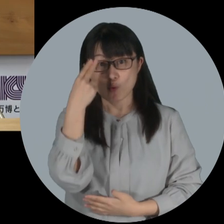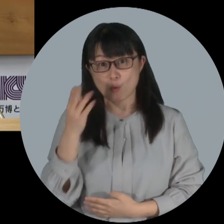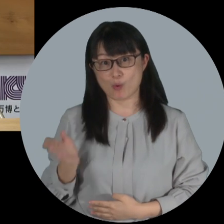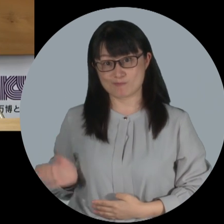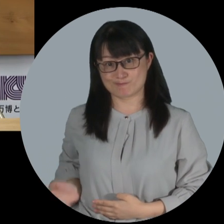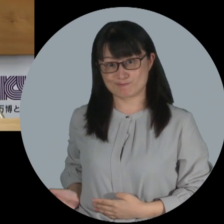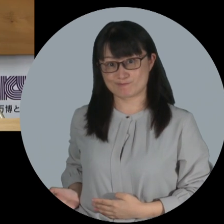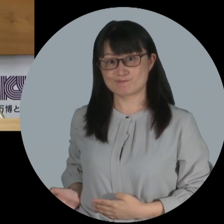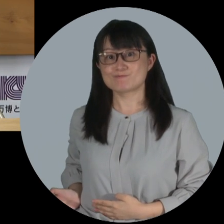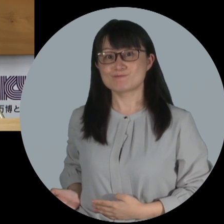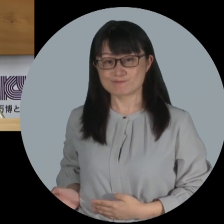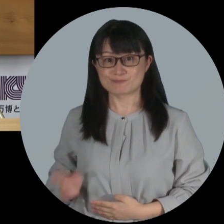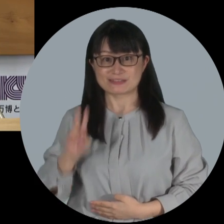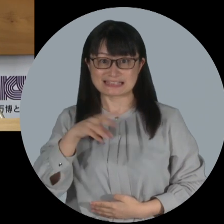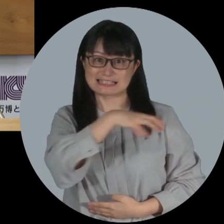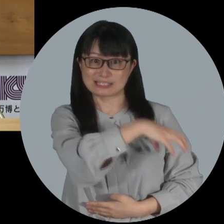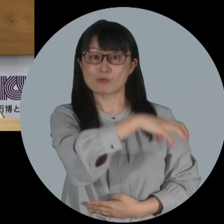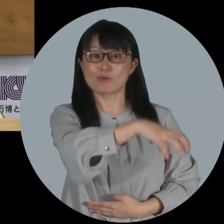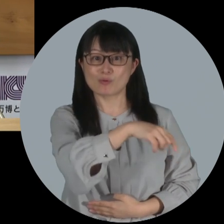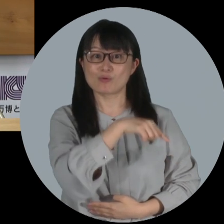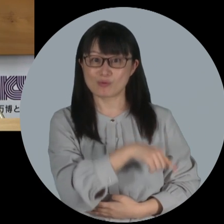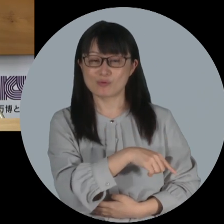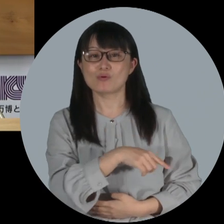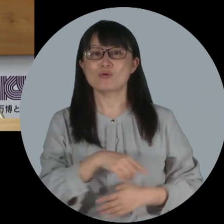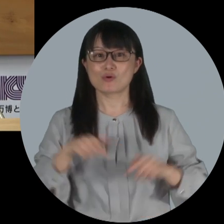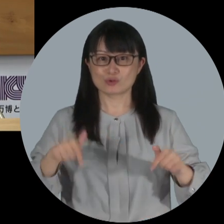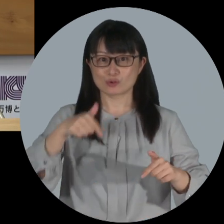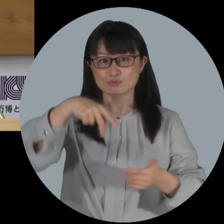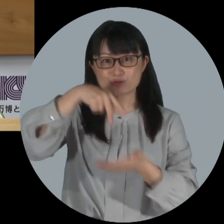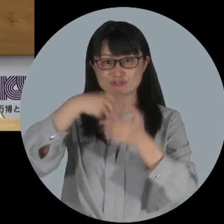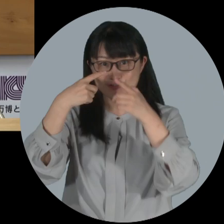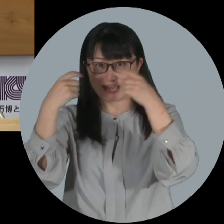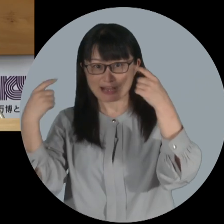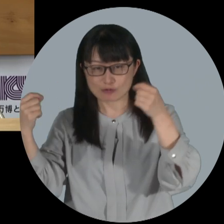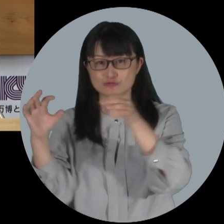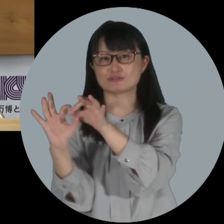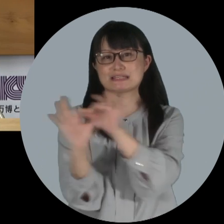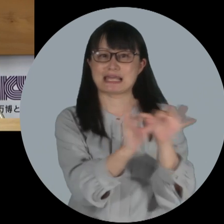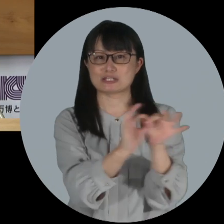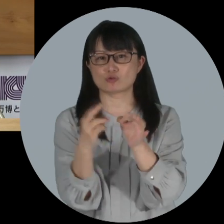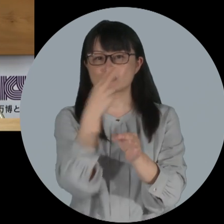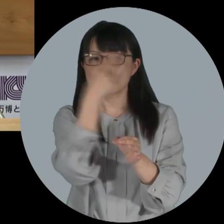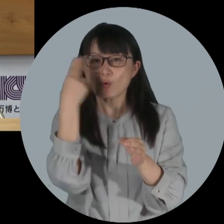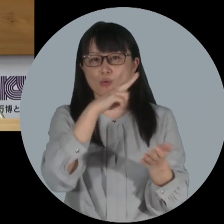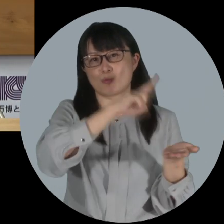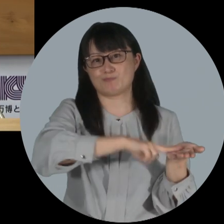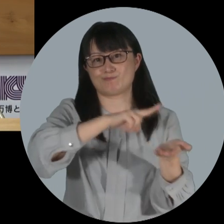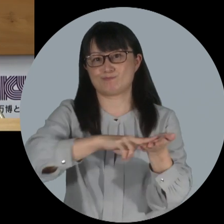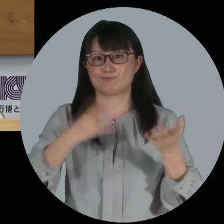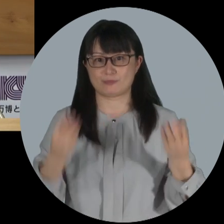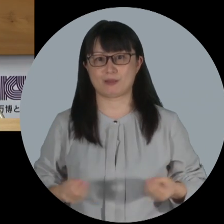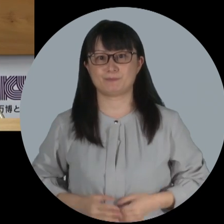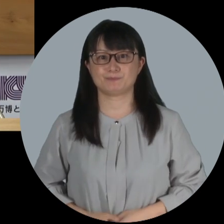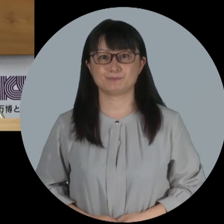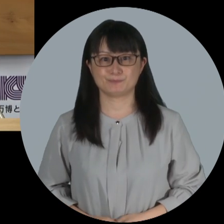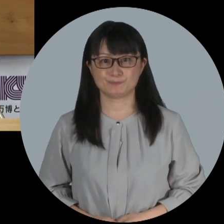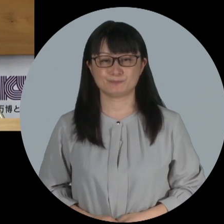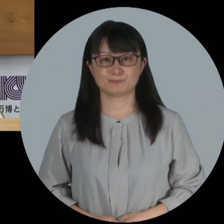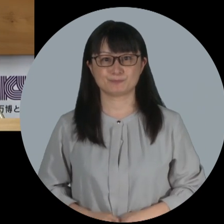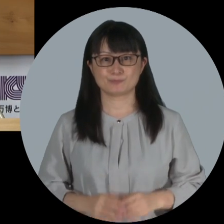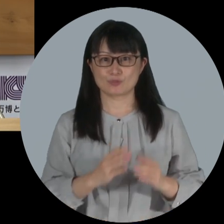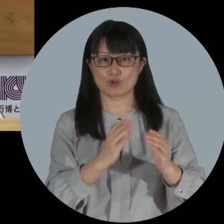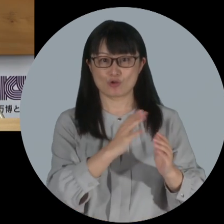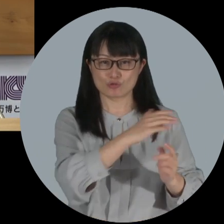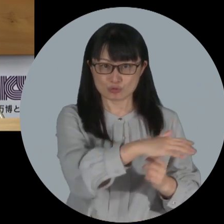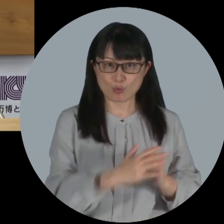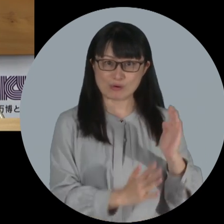の府立高校2校を京都府立大学の継続高校とすることといたしました。農林業に寄与する